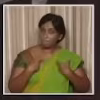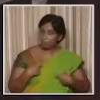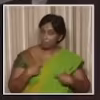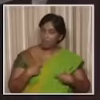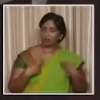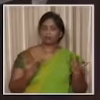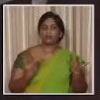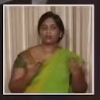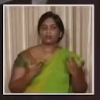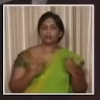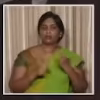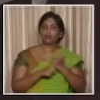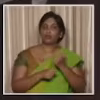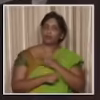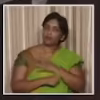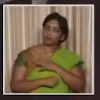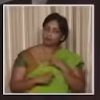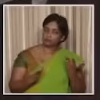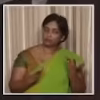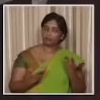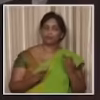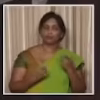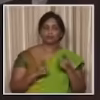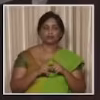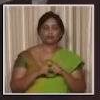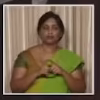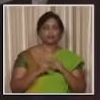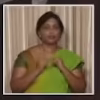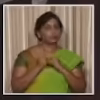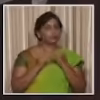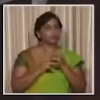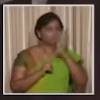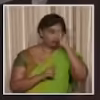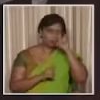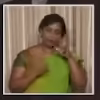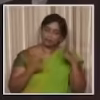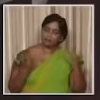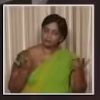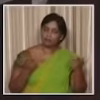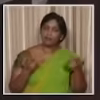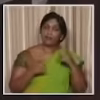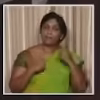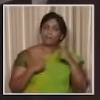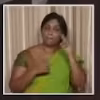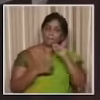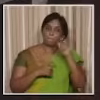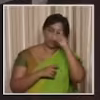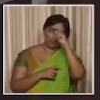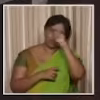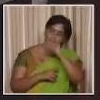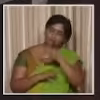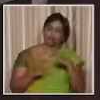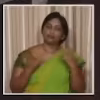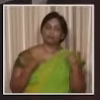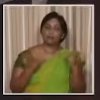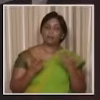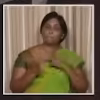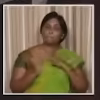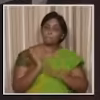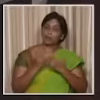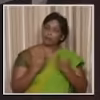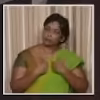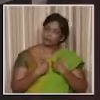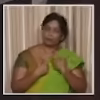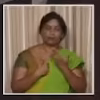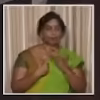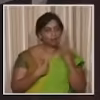wenna puluwan, eka Gotabaya Rajapaksa mahathaya wenna puluwan, eka Sajith Premadasa mahathaya wenna puluwan, eka Maithripala Sirisena mahathaya wenna puluwan, Mahinda Ananda Aluthgamage